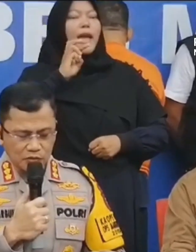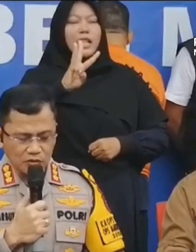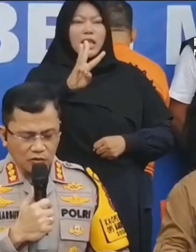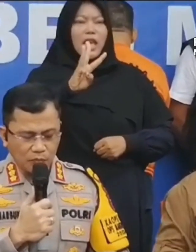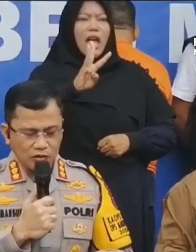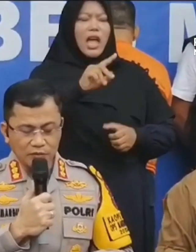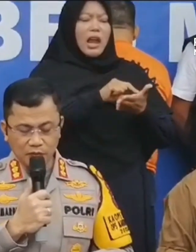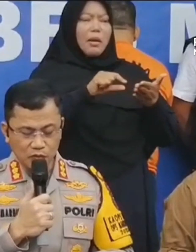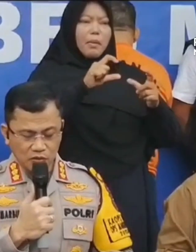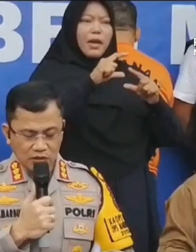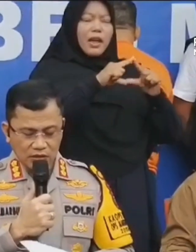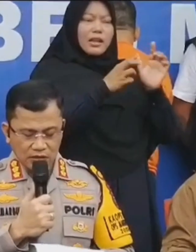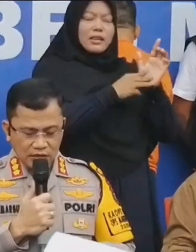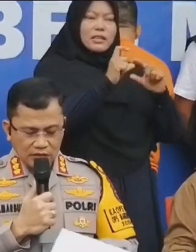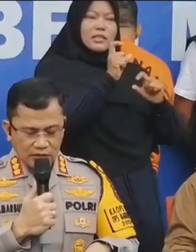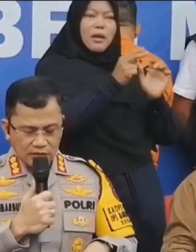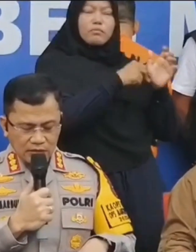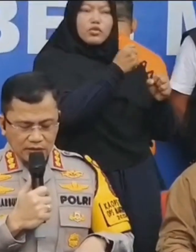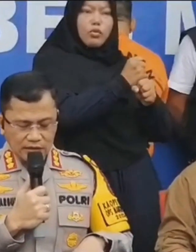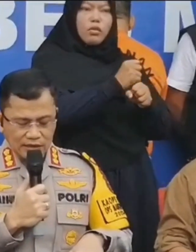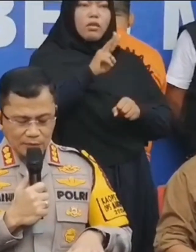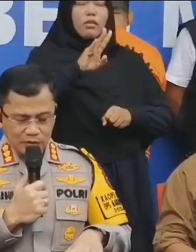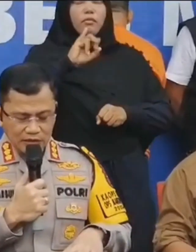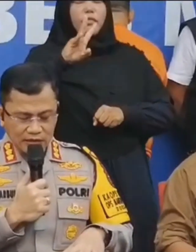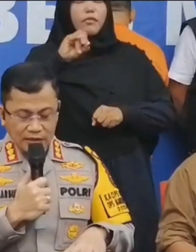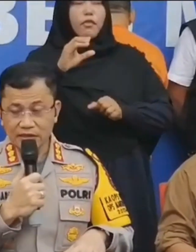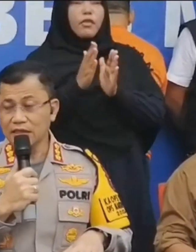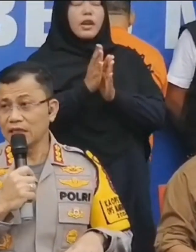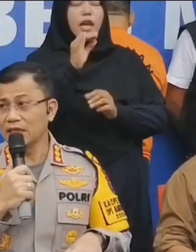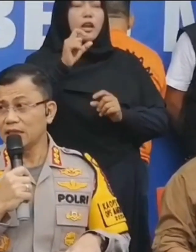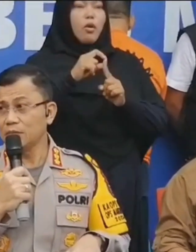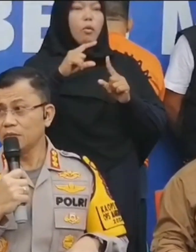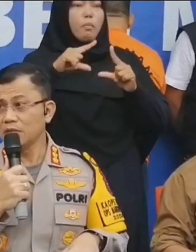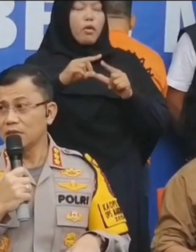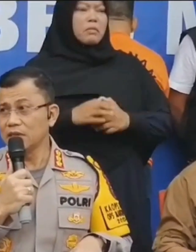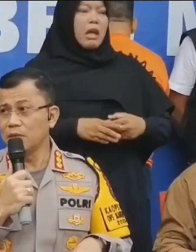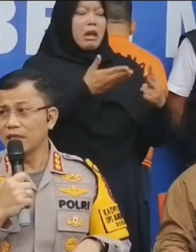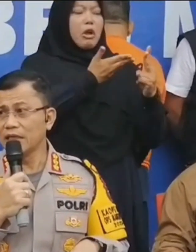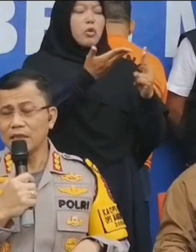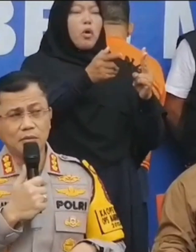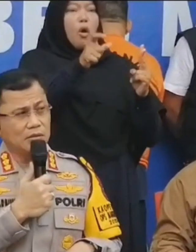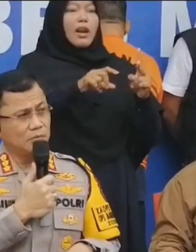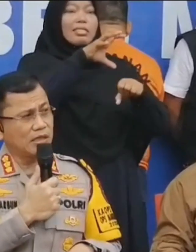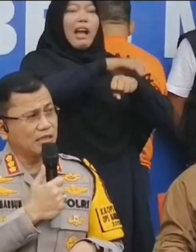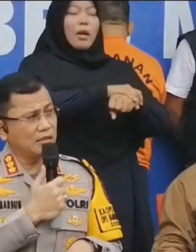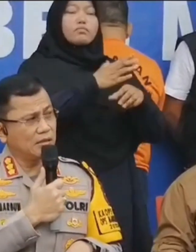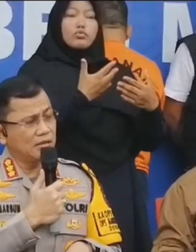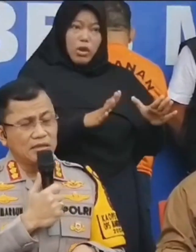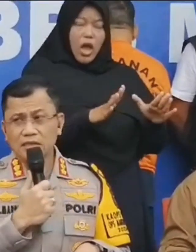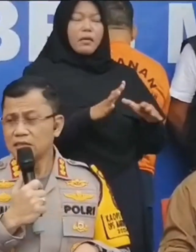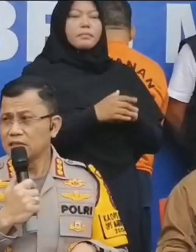merek Samsung, Oppo, dan Vivo. Dengan ketangkapnya DAS dan AA, dikembangkan lagi